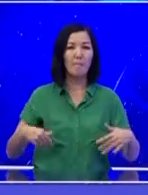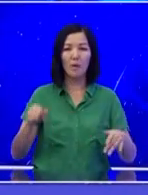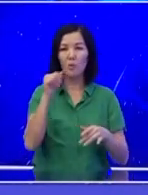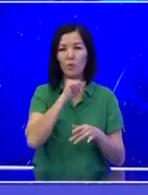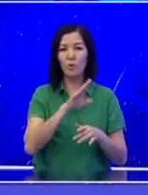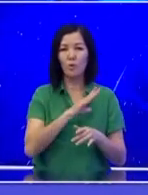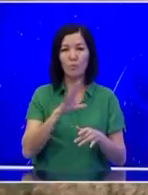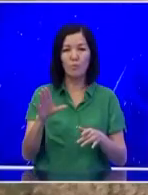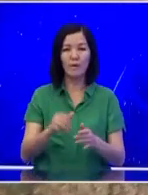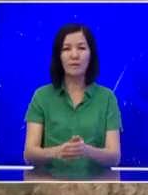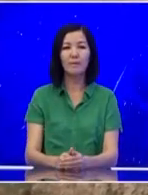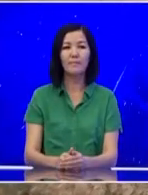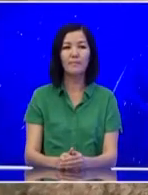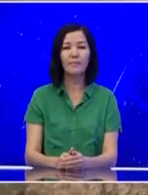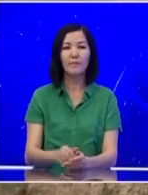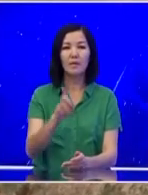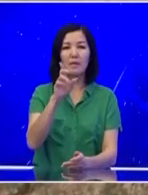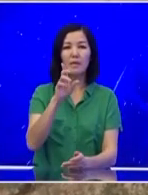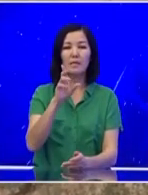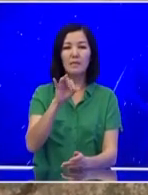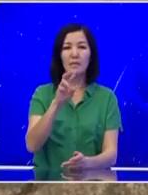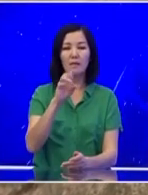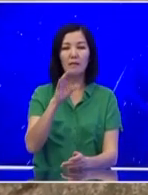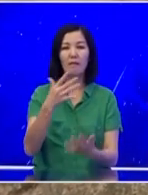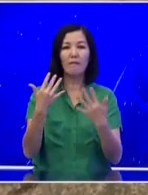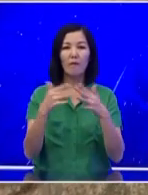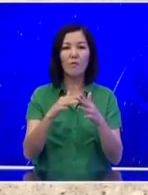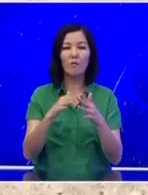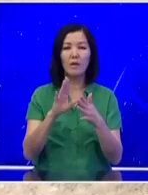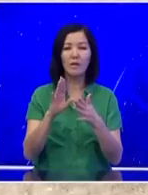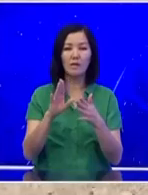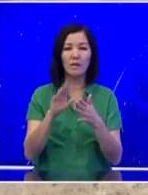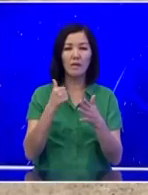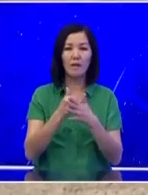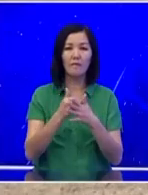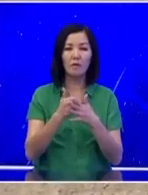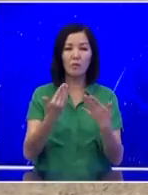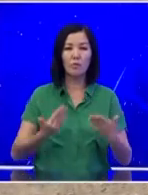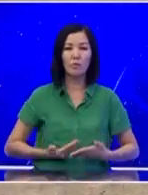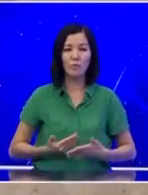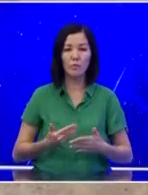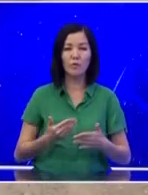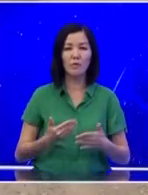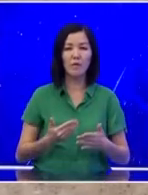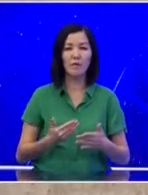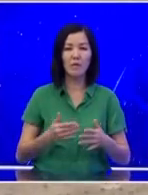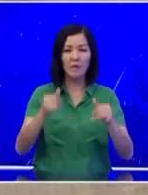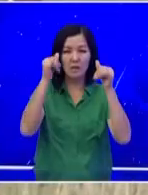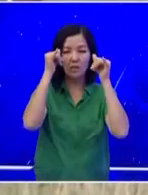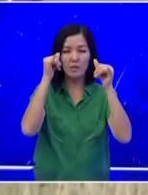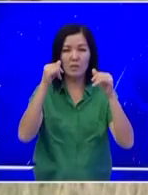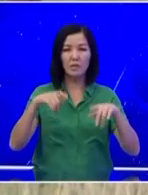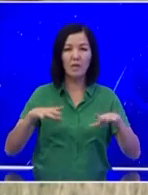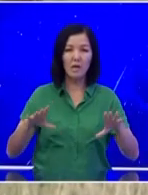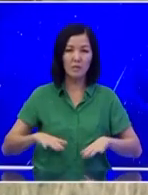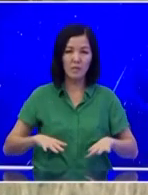болмаған. Барлыбек Сырттанов ауылының негізгі күнкөріс көзі мал шаруашылығы. Тұрғындардың дені ірі қара, жылқы, қой өсіруді